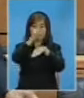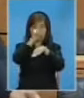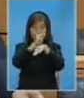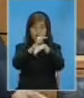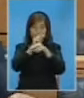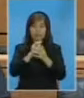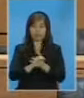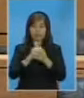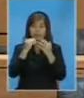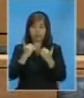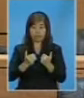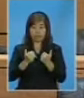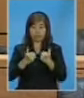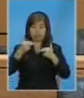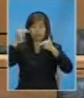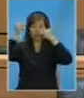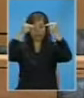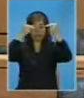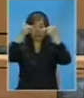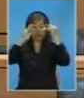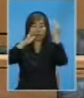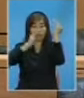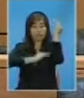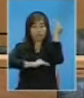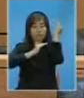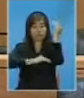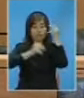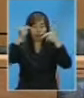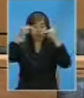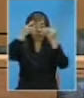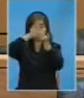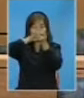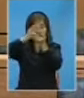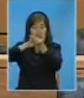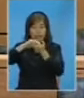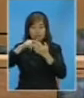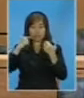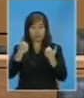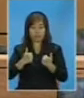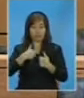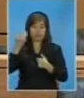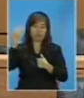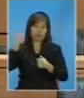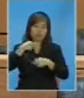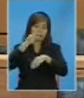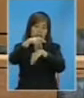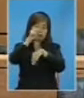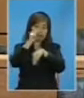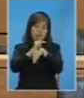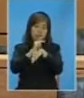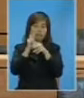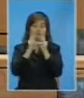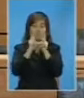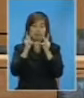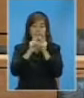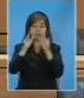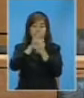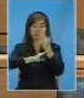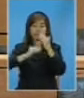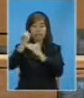CCTV ในจังหวัดชายแดนภาคใต้ในขณะที่ผมเป็นประธานคณะกรรมการความมั่นคงแห่งรั